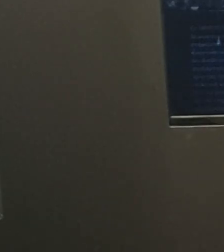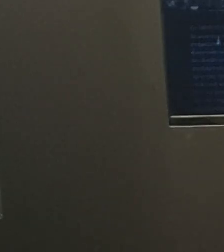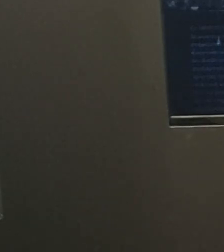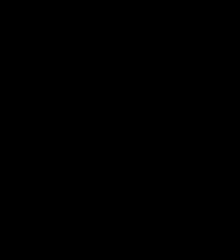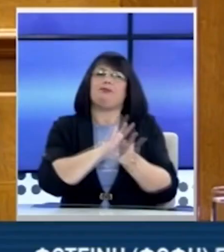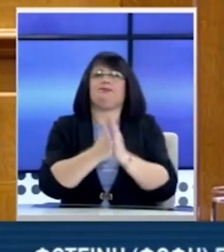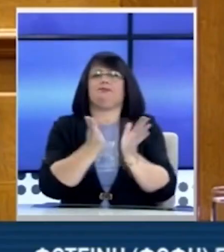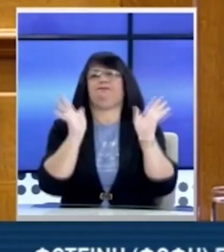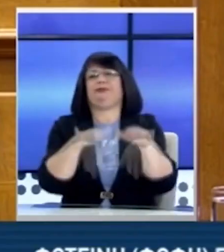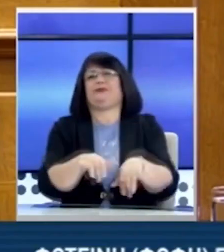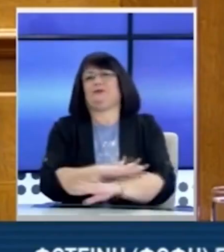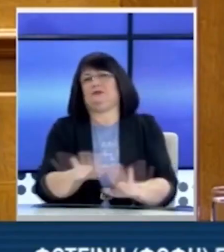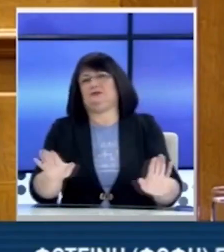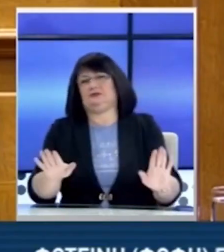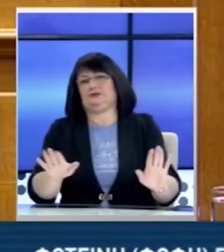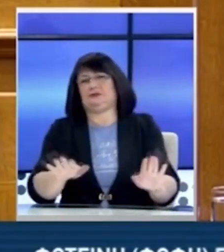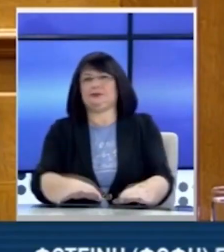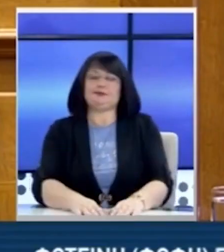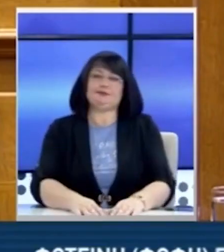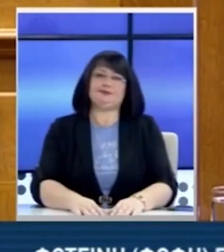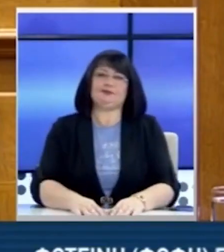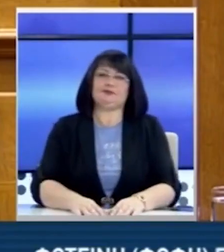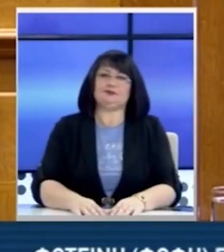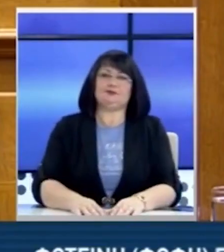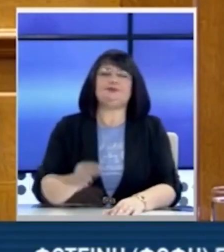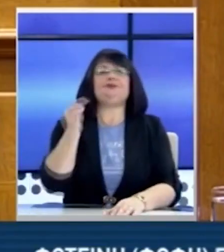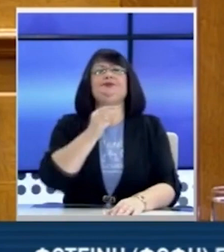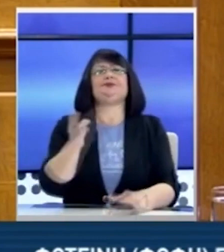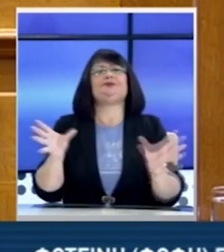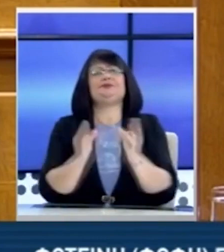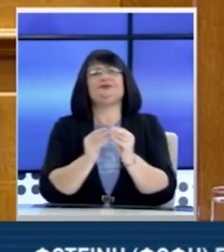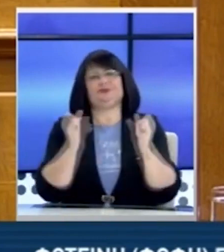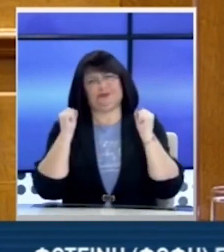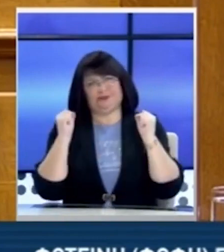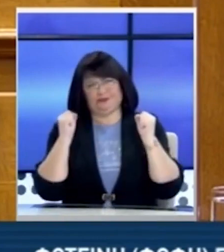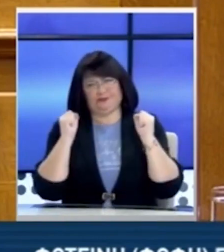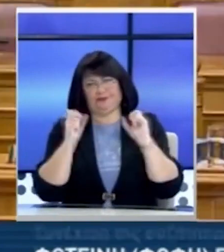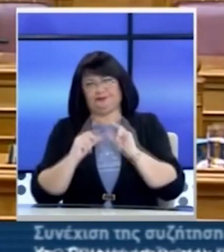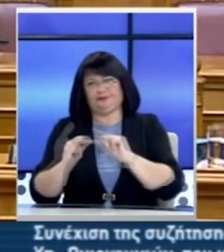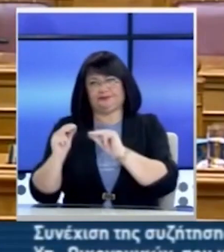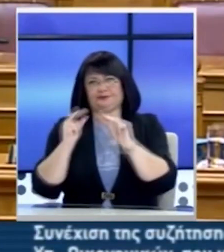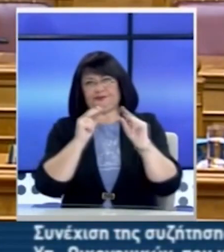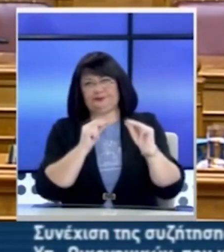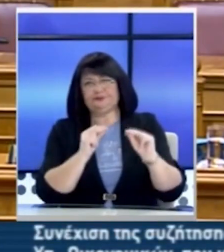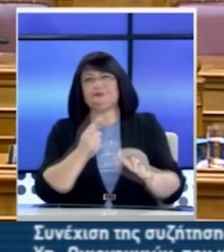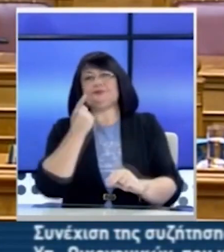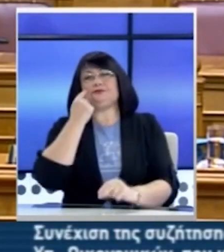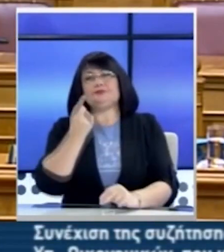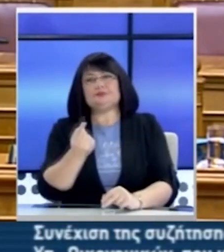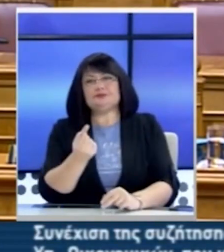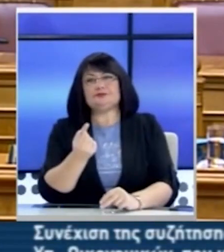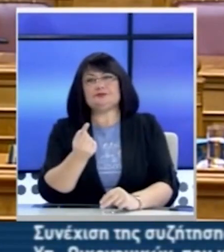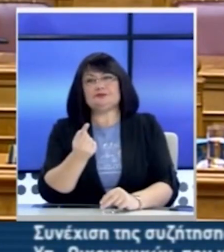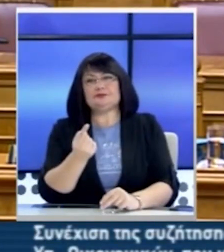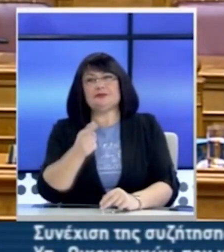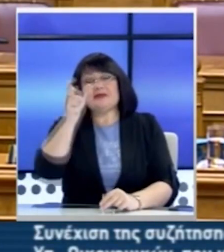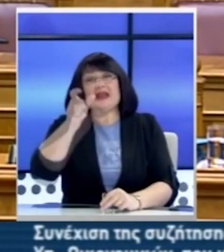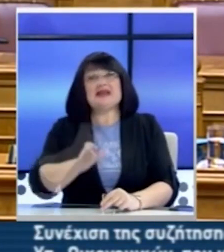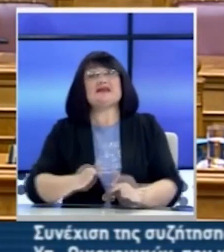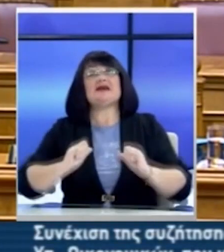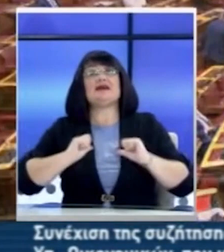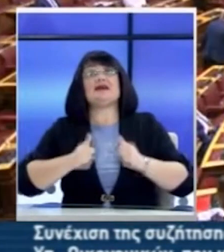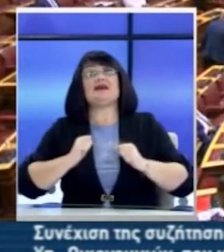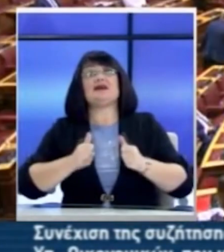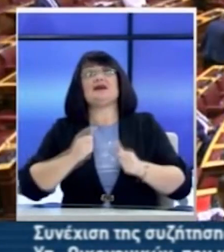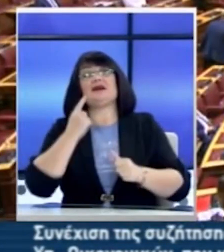θα δούμε τώρα. Και μιας και μιλάμε για θέματα υγείας και είδα σήμερα την πρωτοβουλία σας